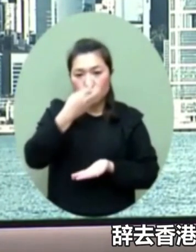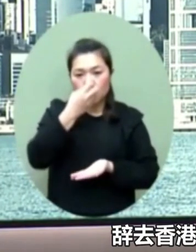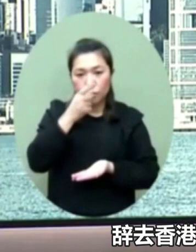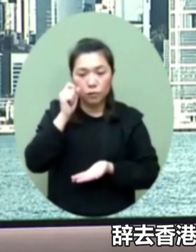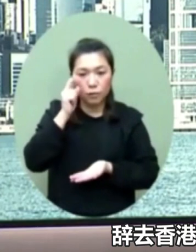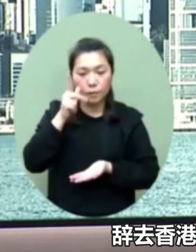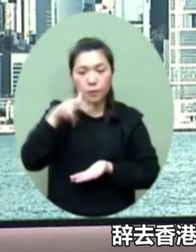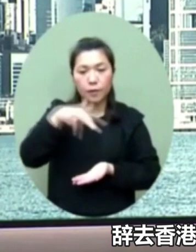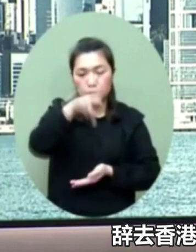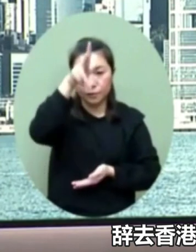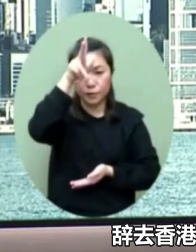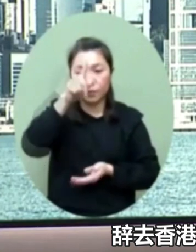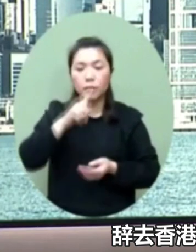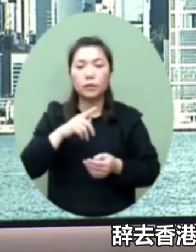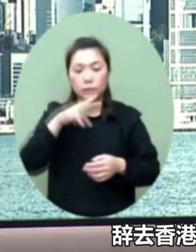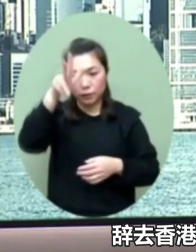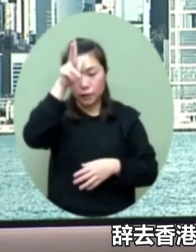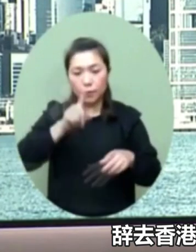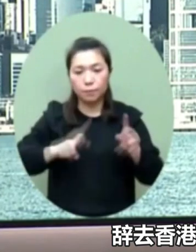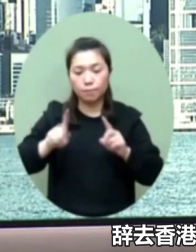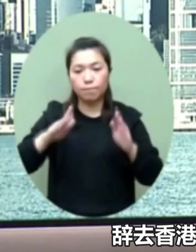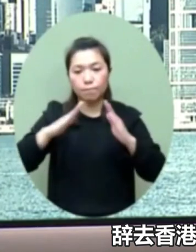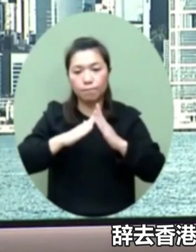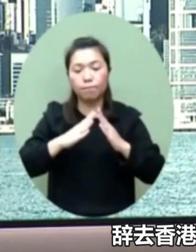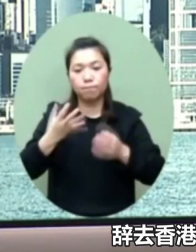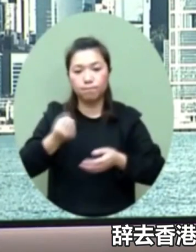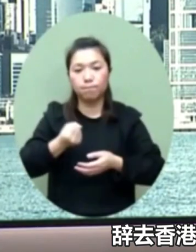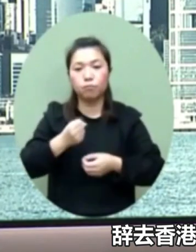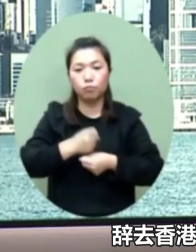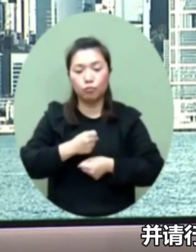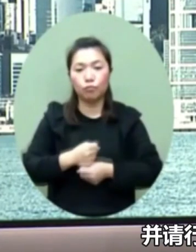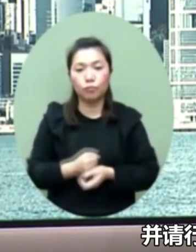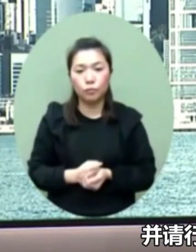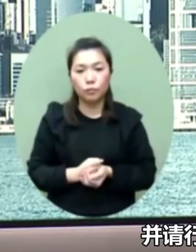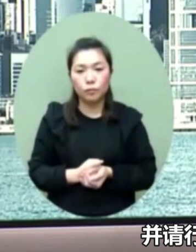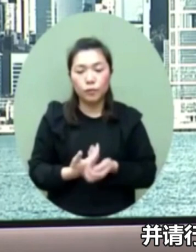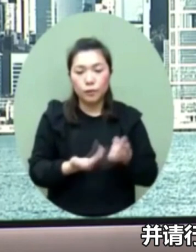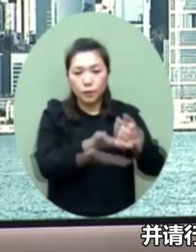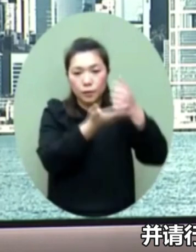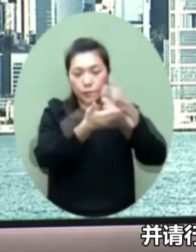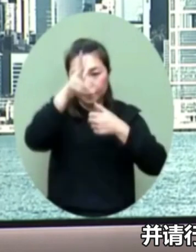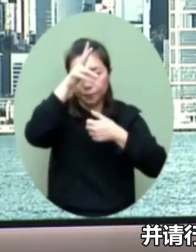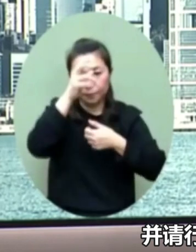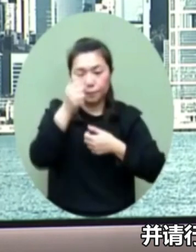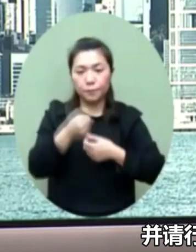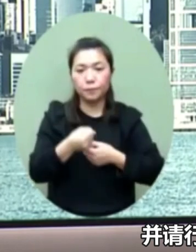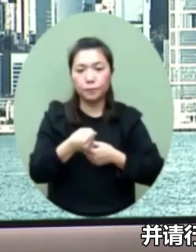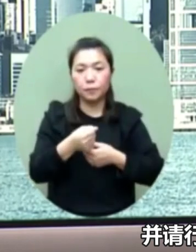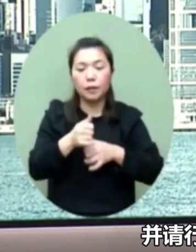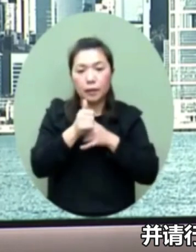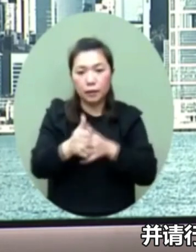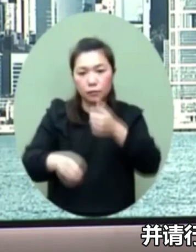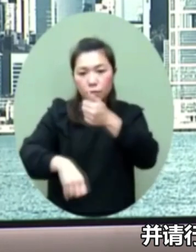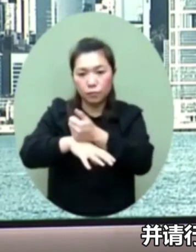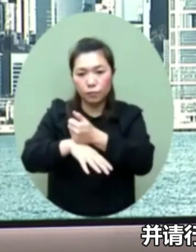特别行政区政务司司长的职务，并请行政长官按基本